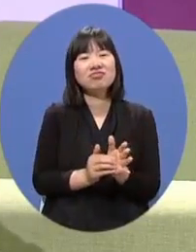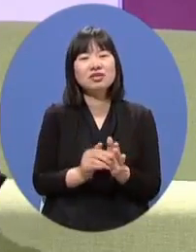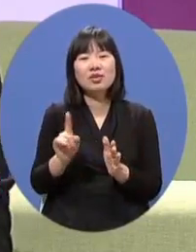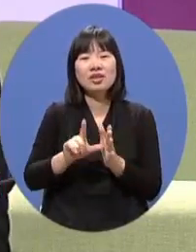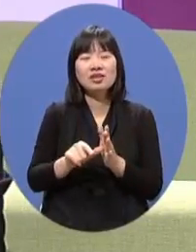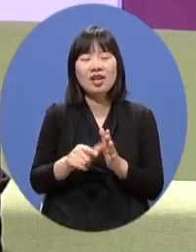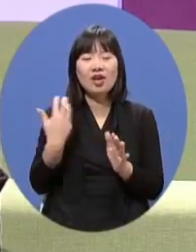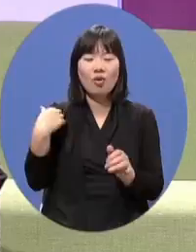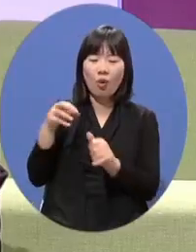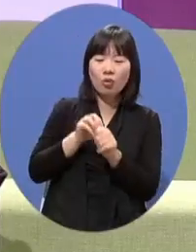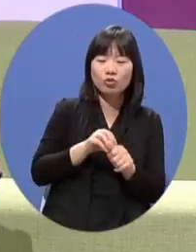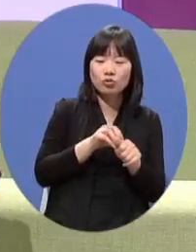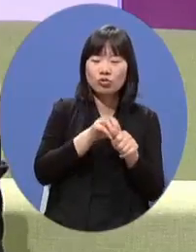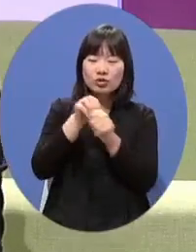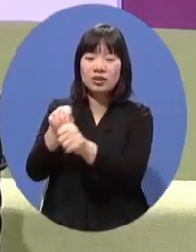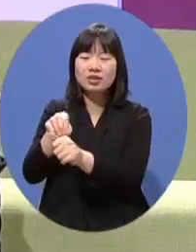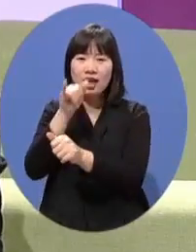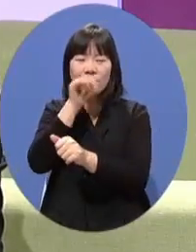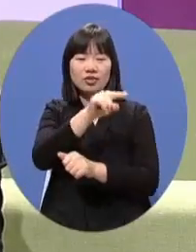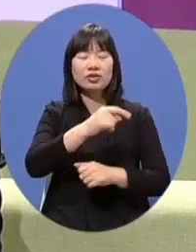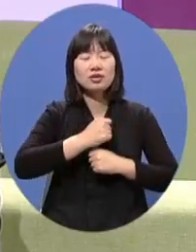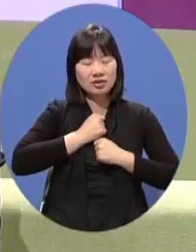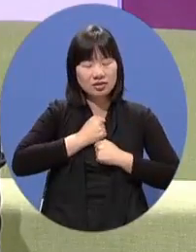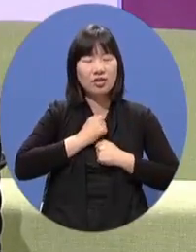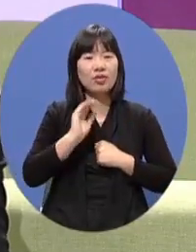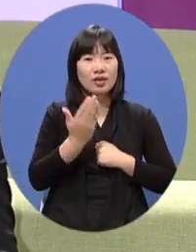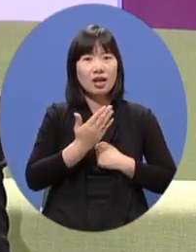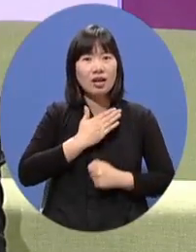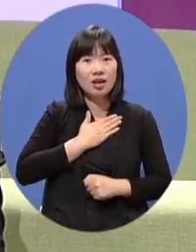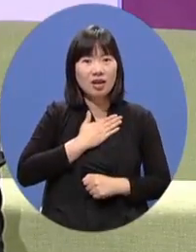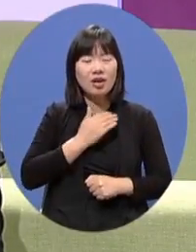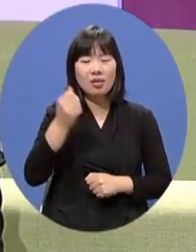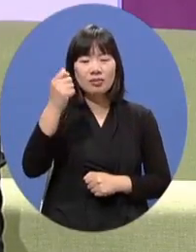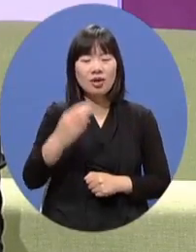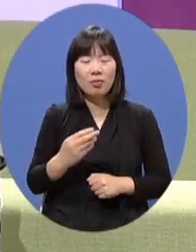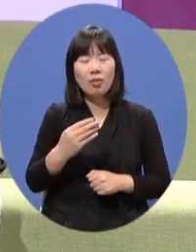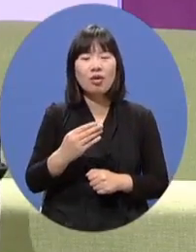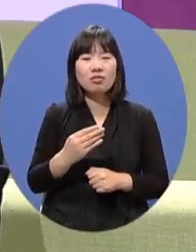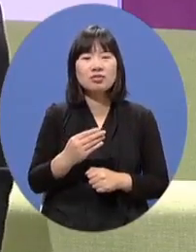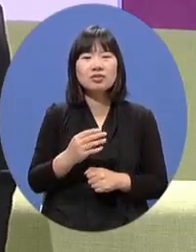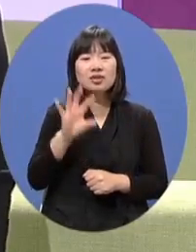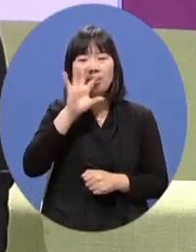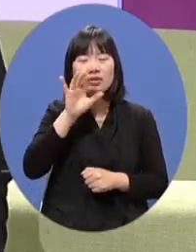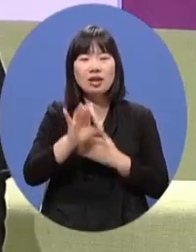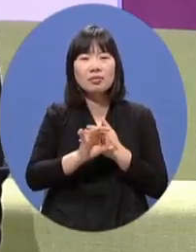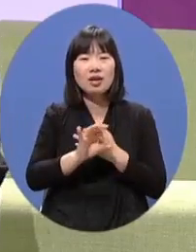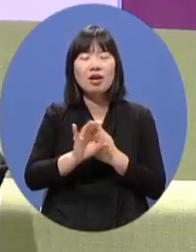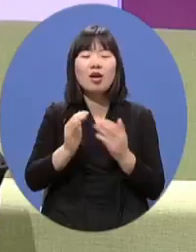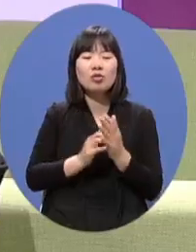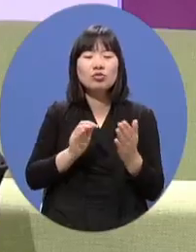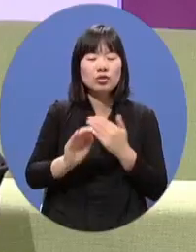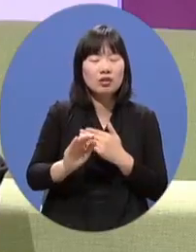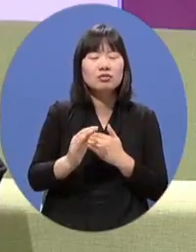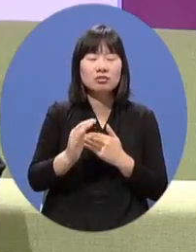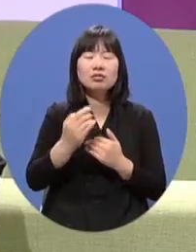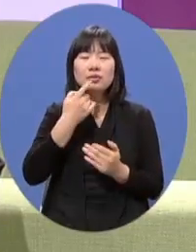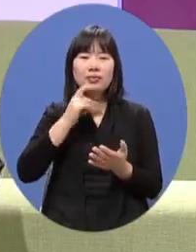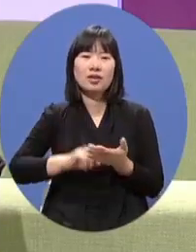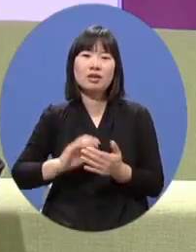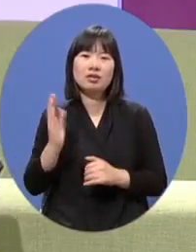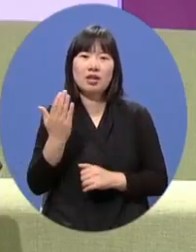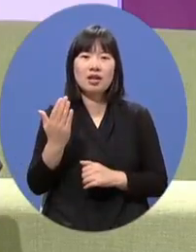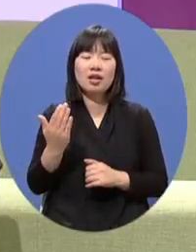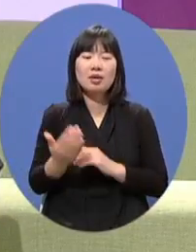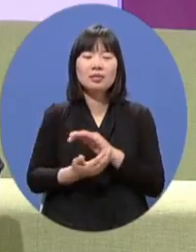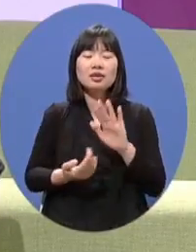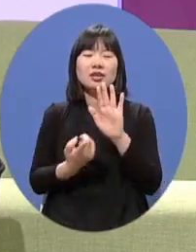때는 얻고 나오기도 하거든요. 이거는 네가 지켜야 되는 거야. 이렇게 한번 몇번 씨름을 하면 아이들이 그다음에 요 전환이 이제 좀 돼요. 그래서 미리